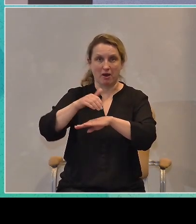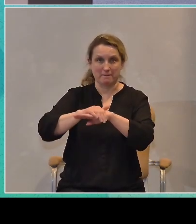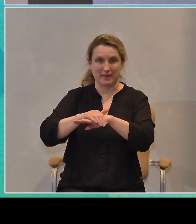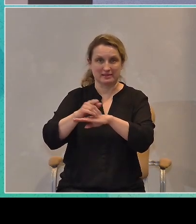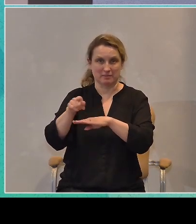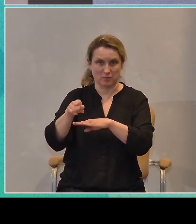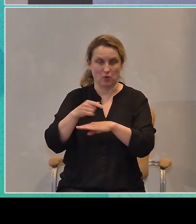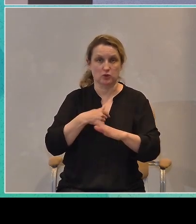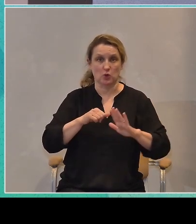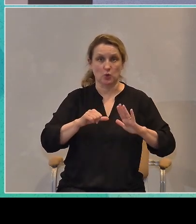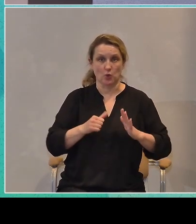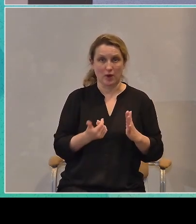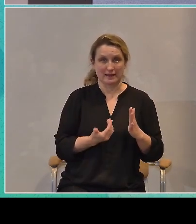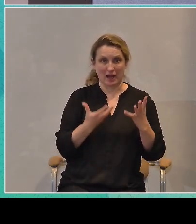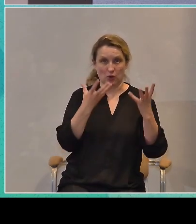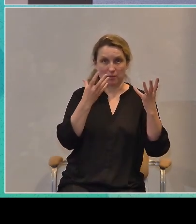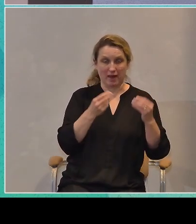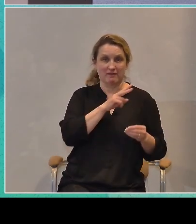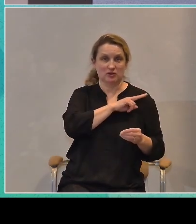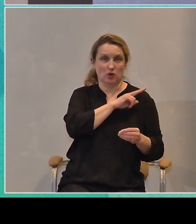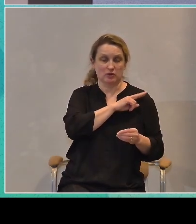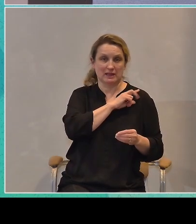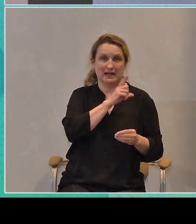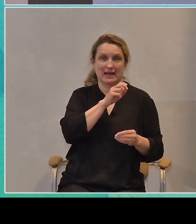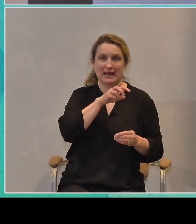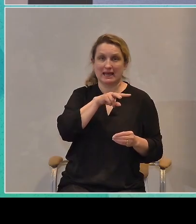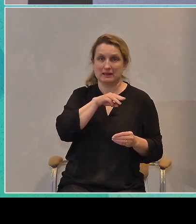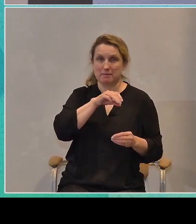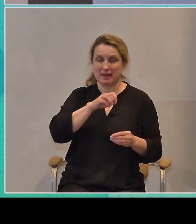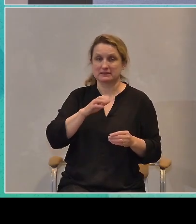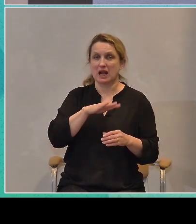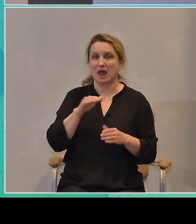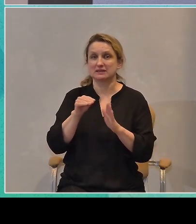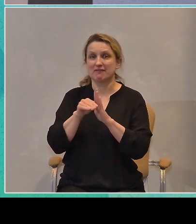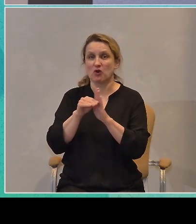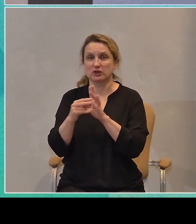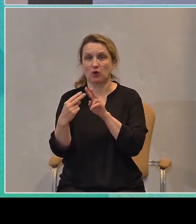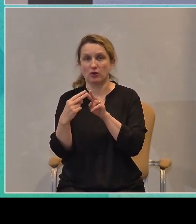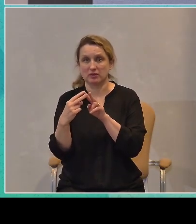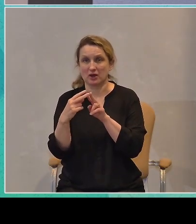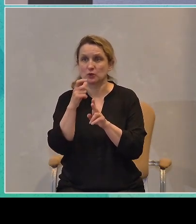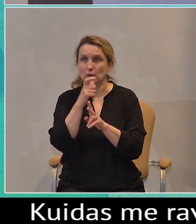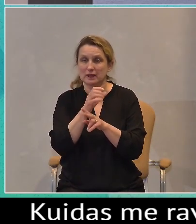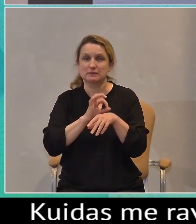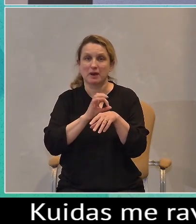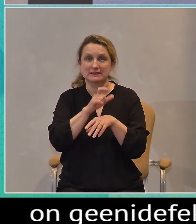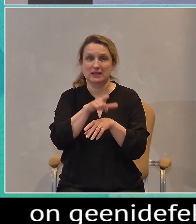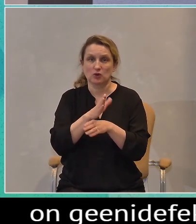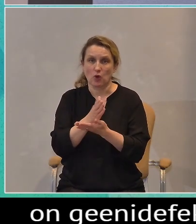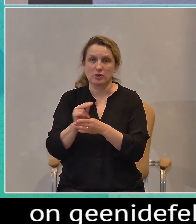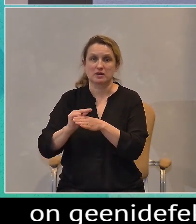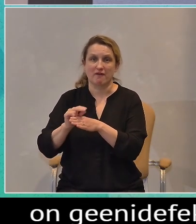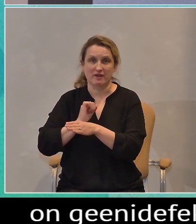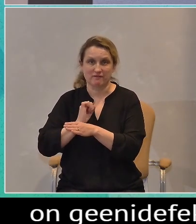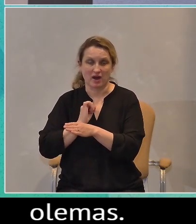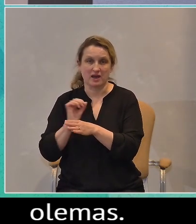elupäeval võttis doktor Lehtmets Tallinnast kontakti Lastefondiga, teavitas, et meil on patsient, kes seda ravi vajaks. Võeti kontakti ka